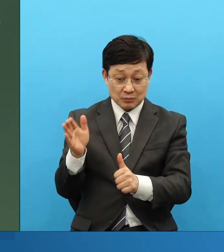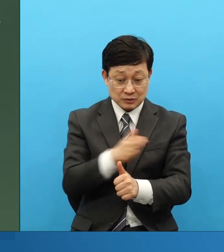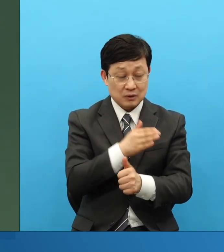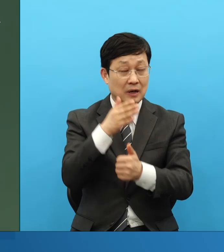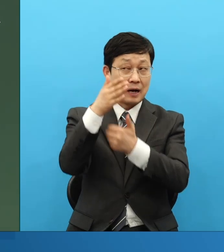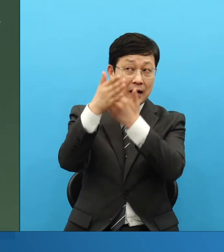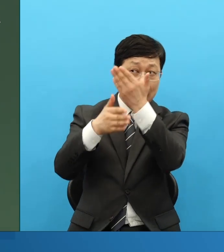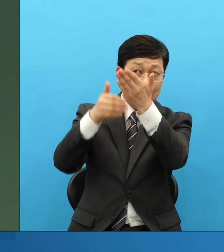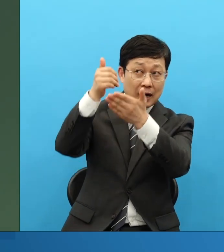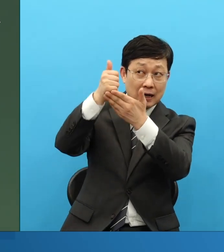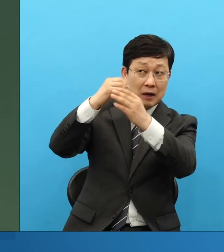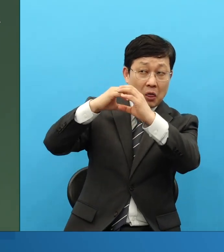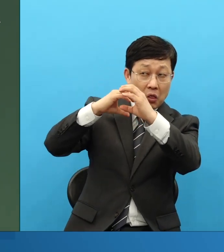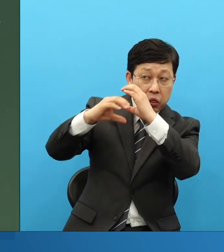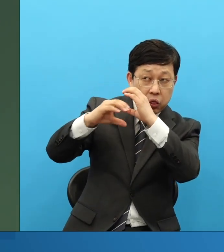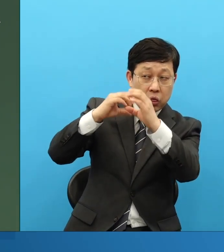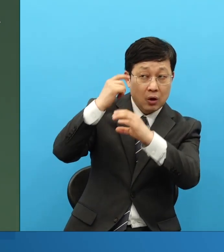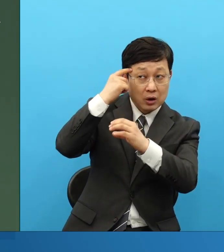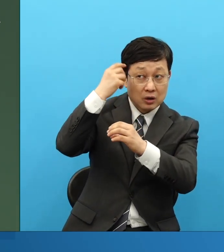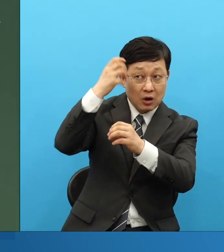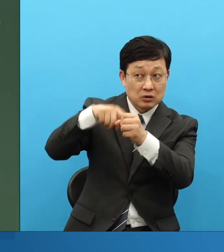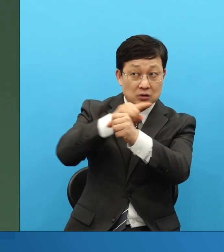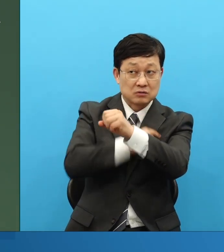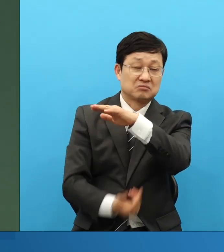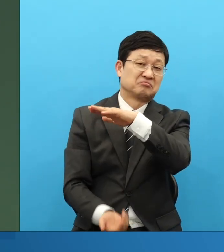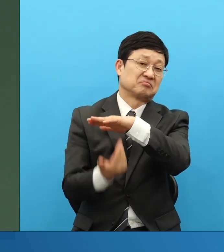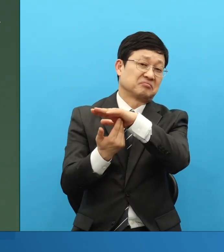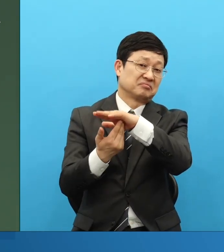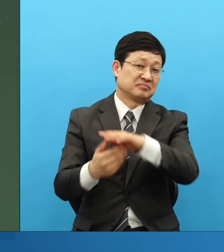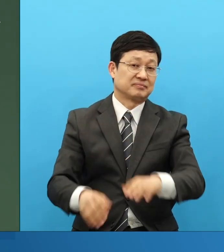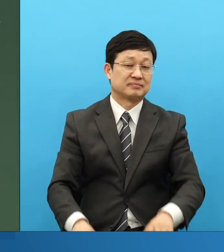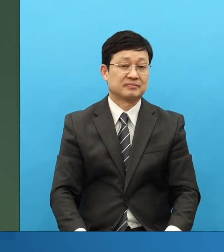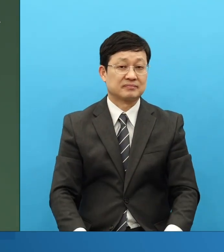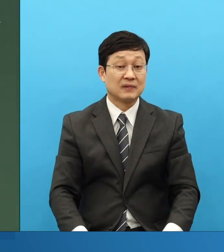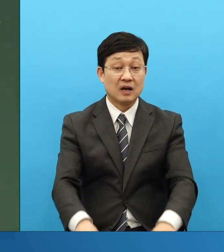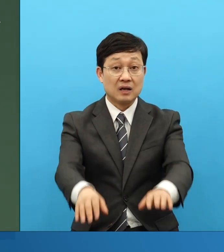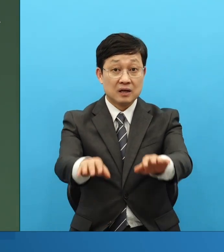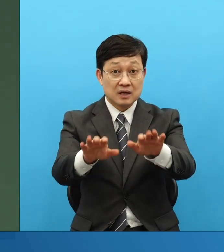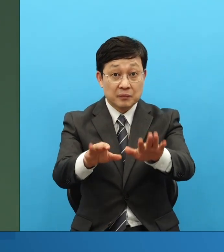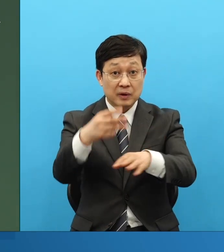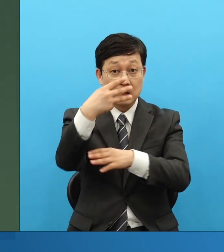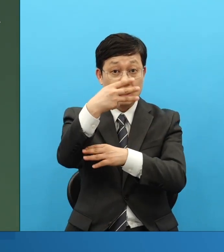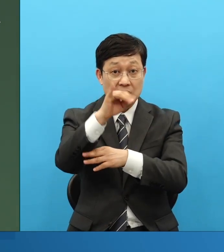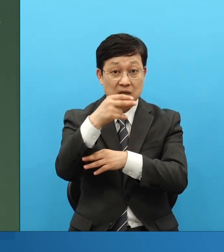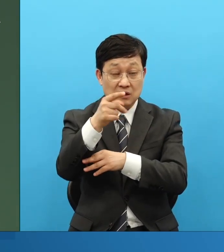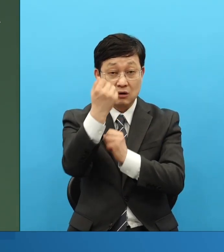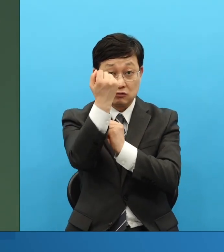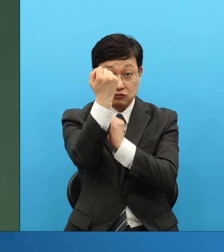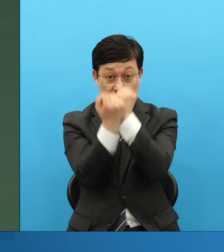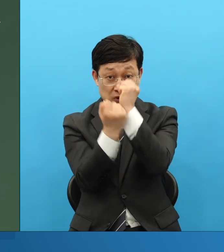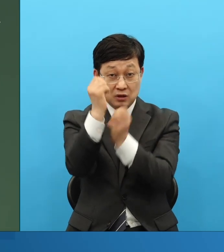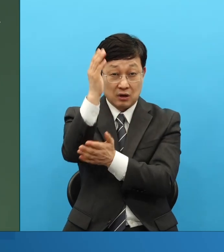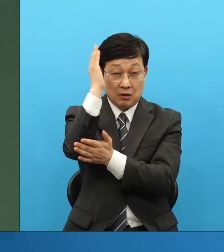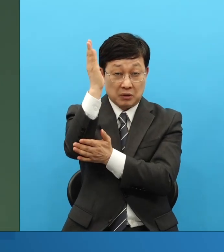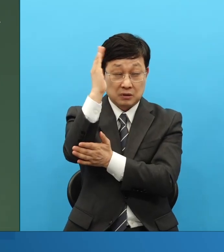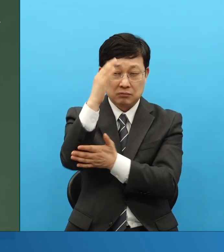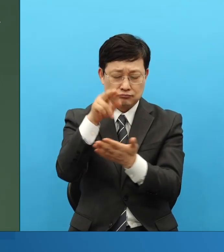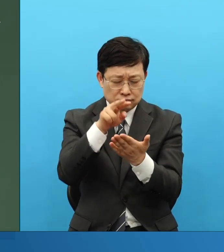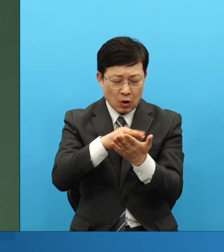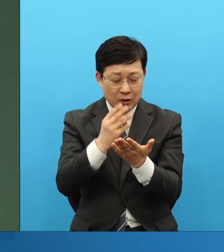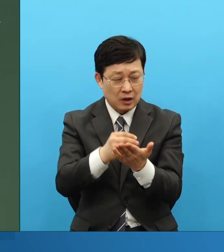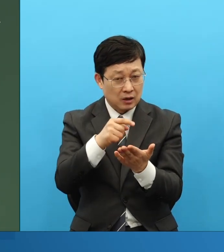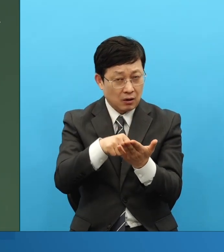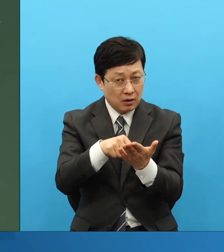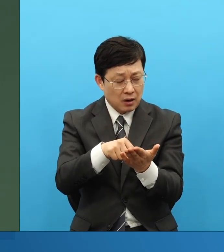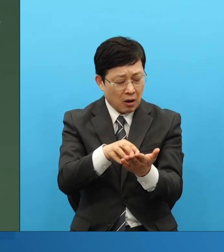이번 리더스의 4개는 여러분이 완전히 외워야 될 겁니다. The 4 lectures that we had at our leaders retreat completely memorized. 그대로 삶에 적용시켜. And